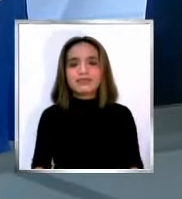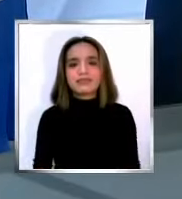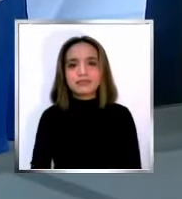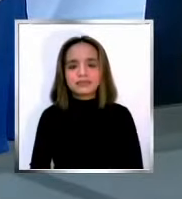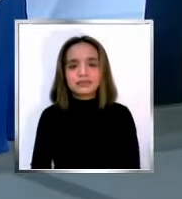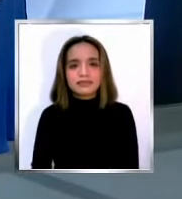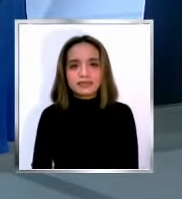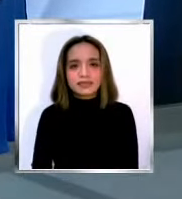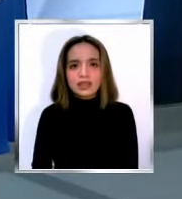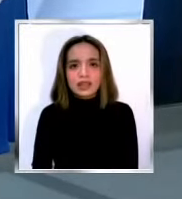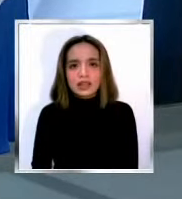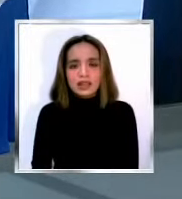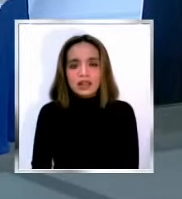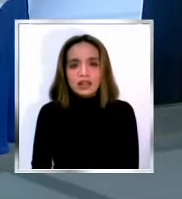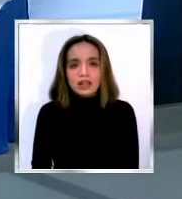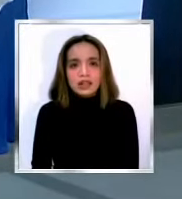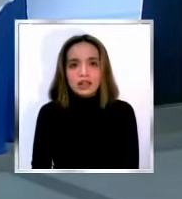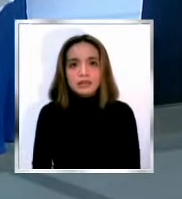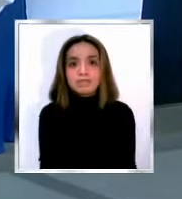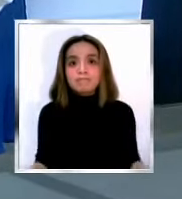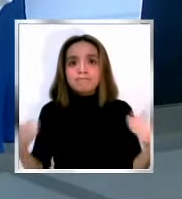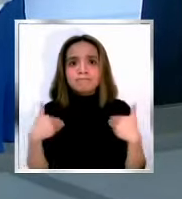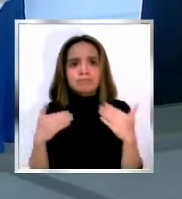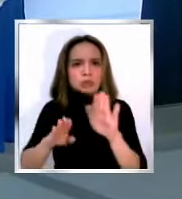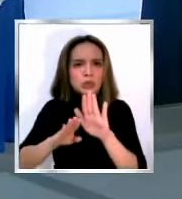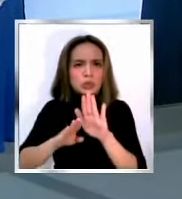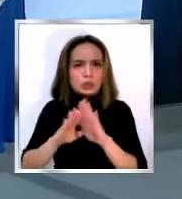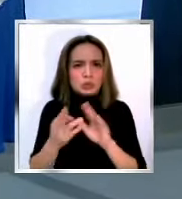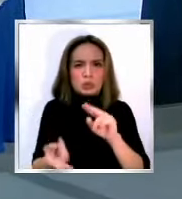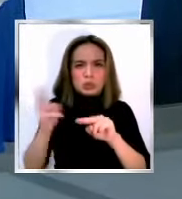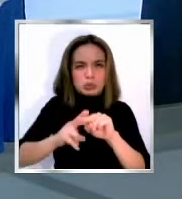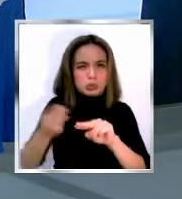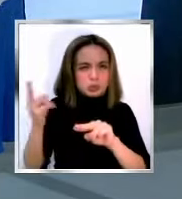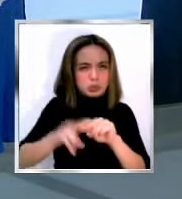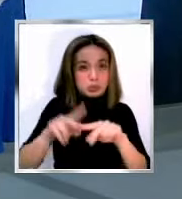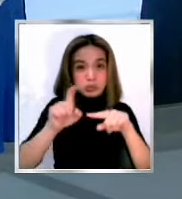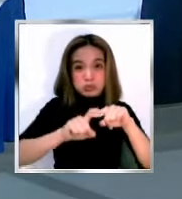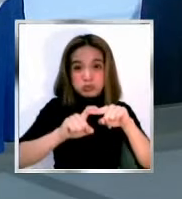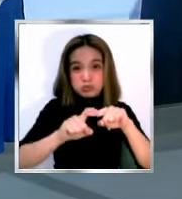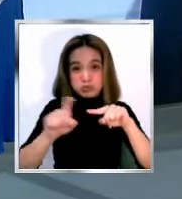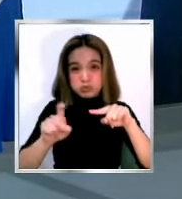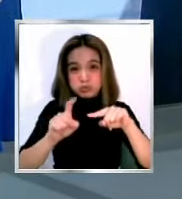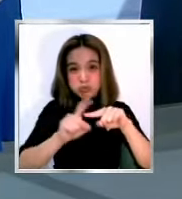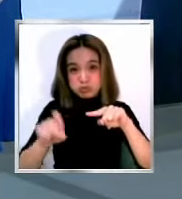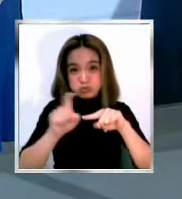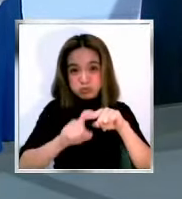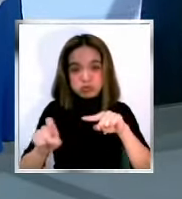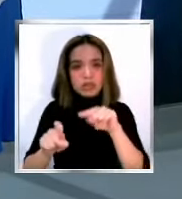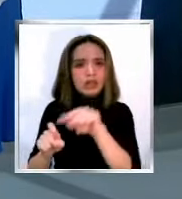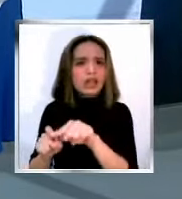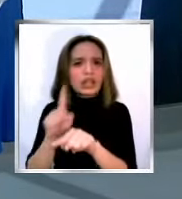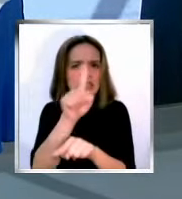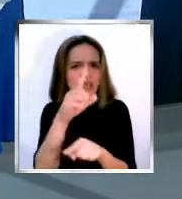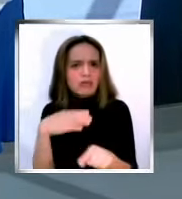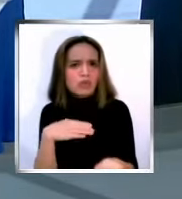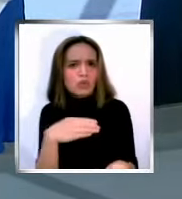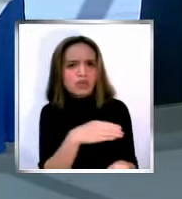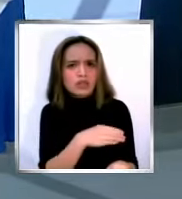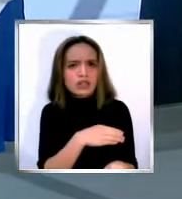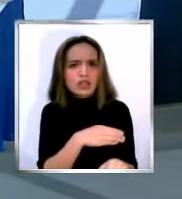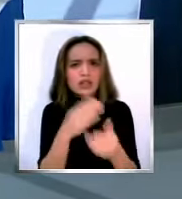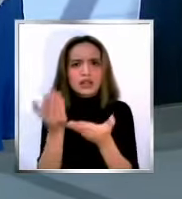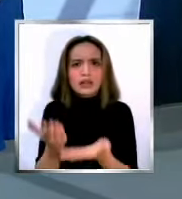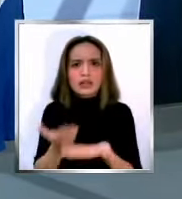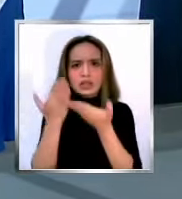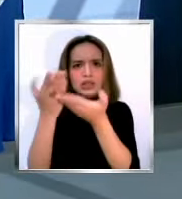Sa gitna ng sunod-sunod na pagtaas ng singil ng Meralco, pinasusuri ng isang kongresista ang mga record at ang